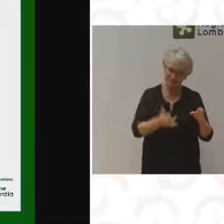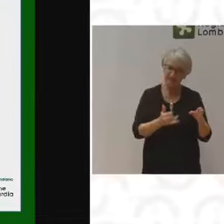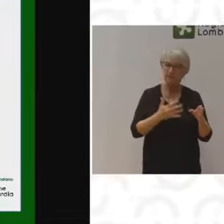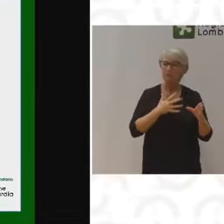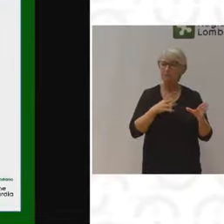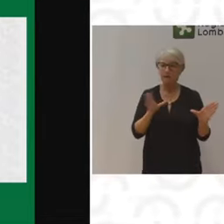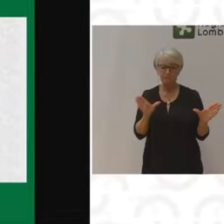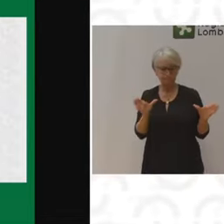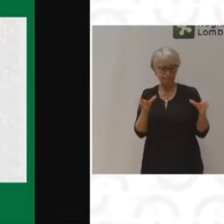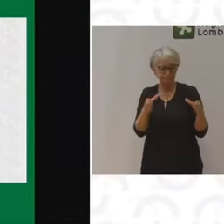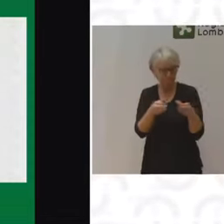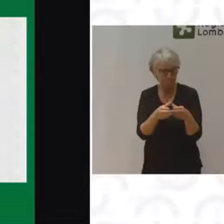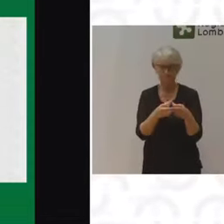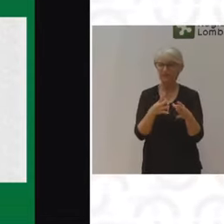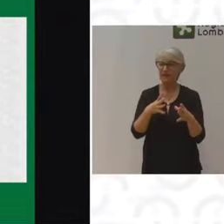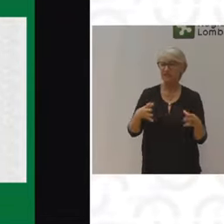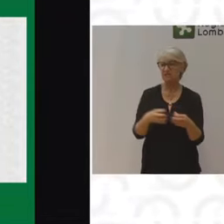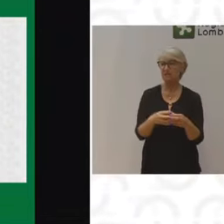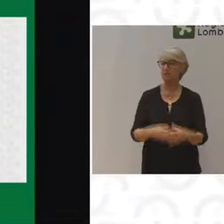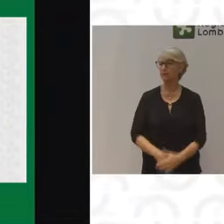respiro comunitario.